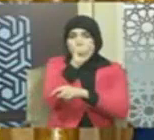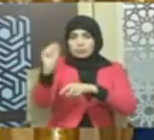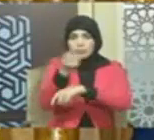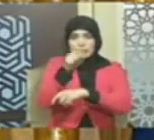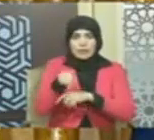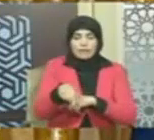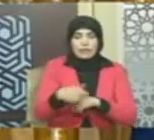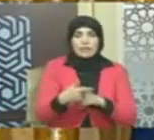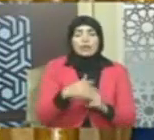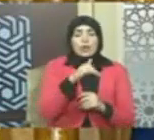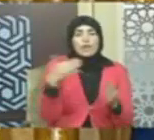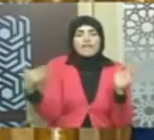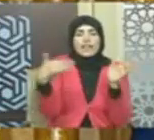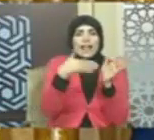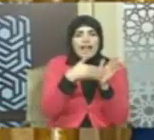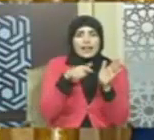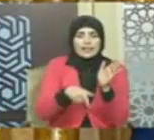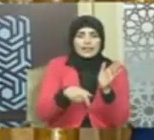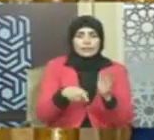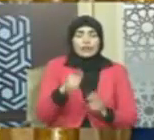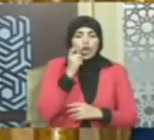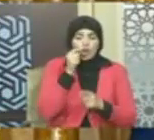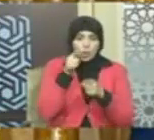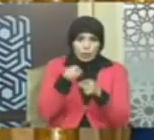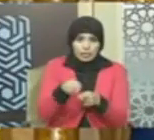جيء بالرجل شهيدا